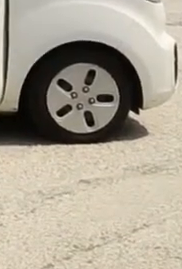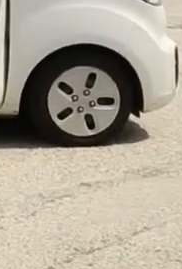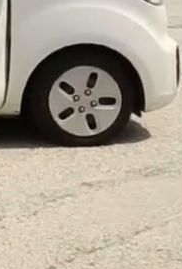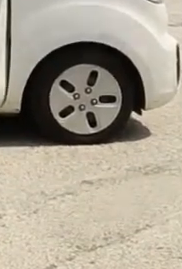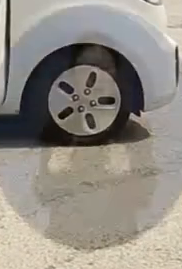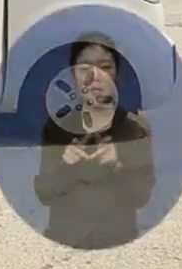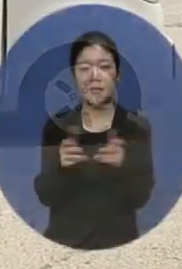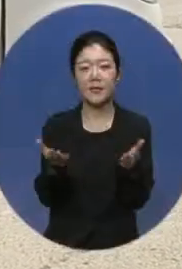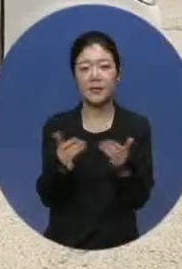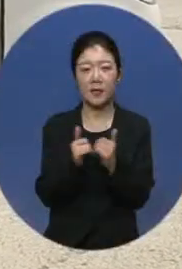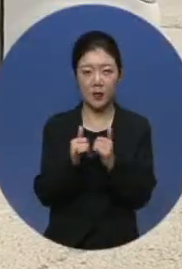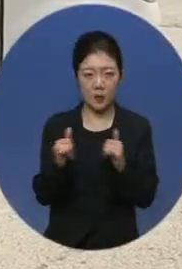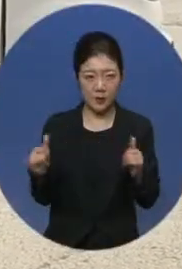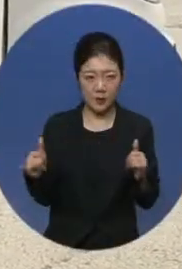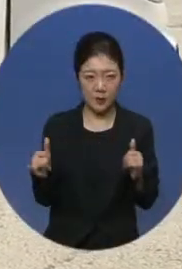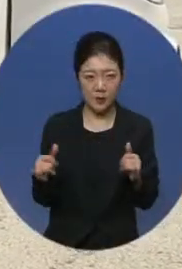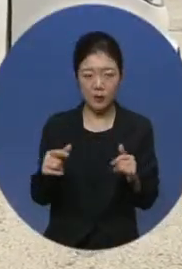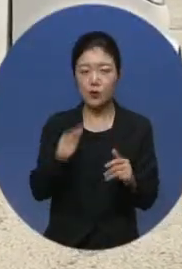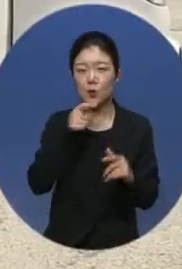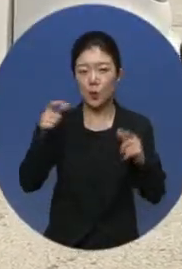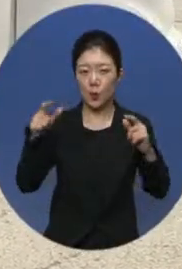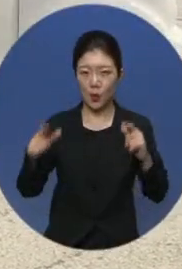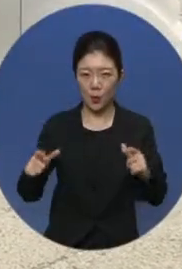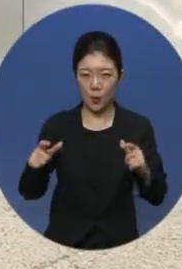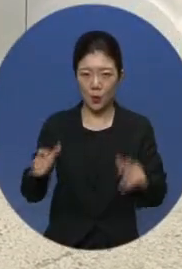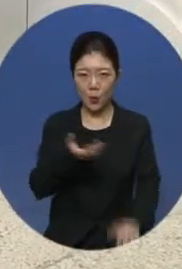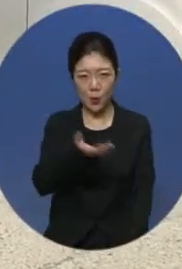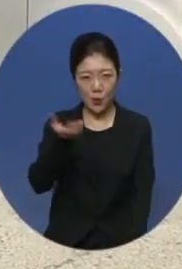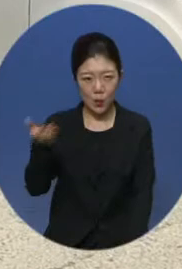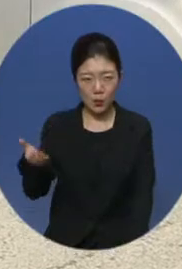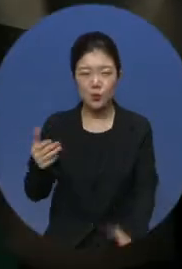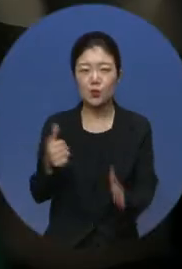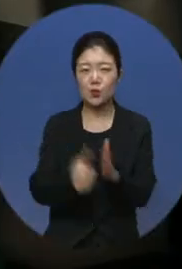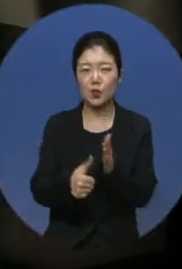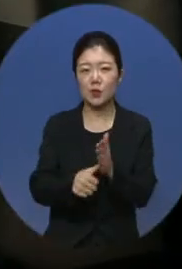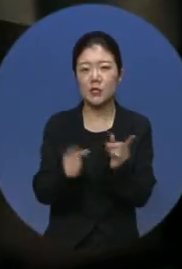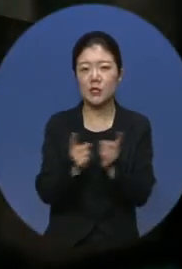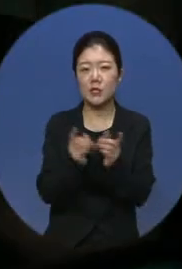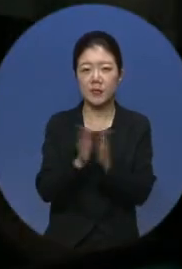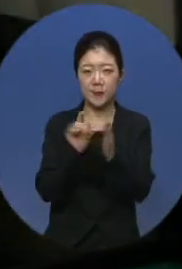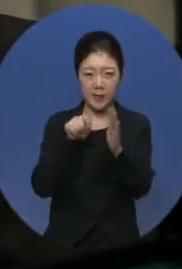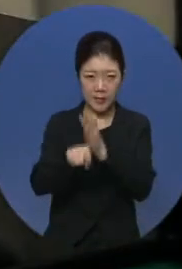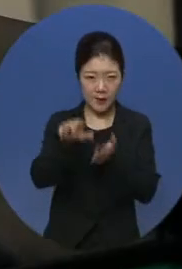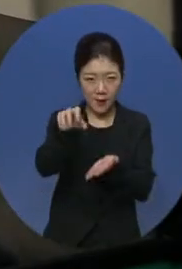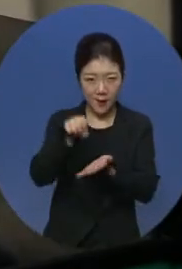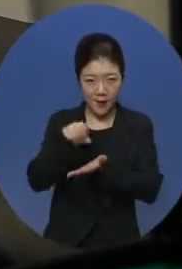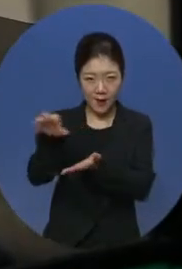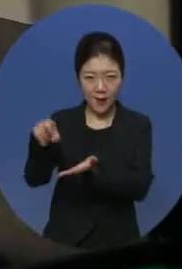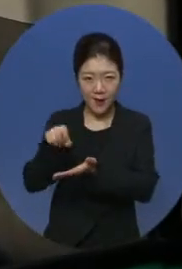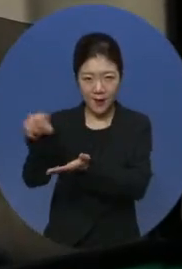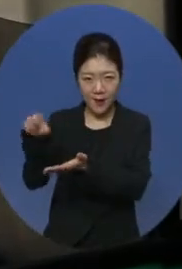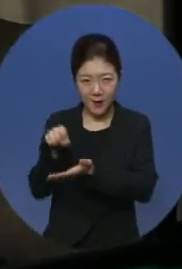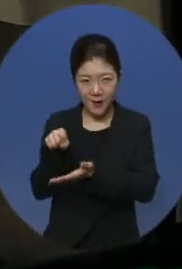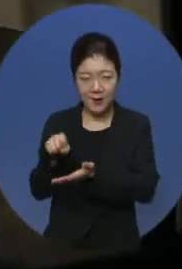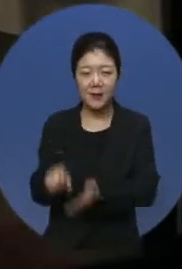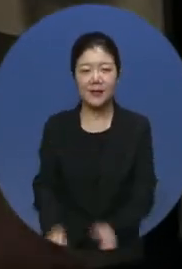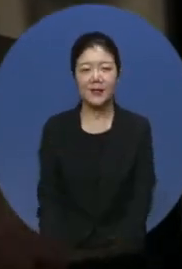장애인 직원들은 수도권 곳곳을 누비며 기증품을 직접 수거하는 일까지 도맡고 있는데요.